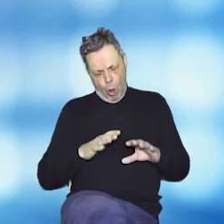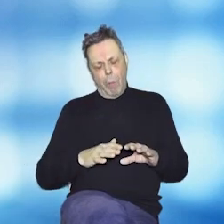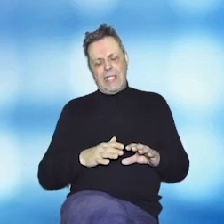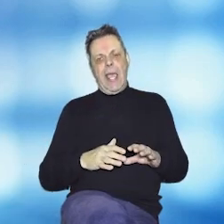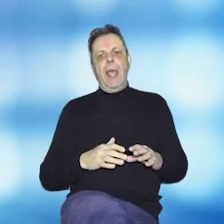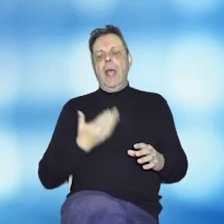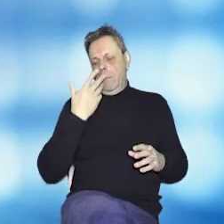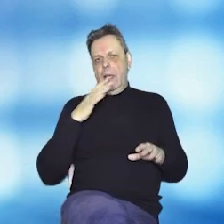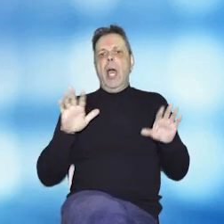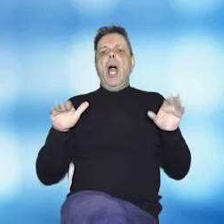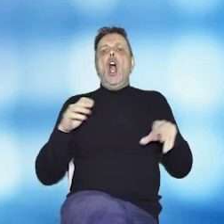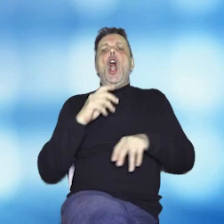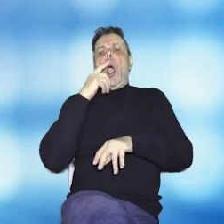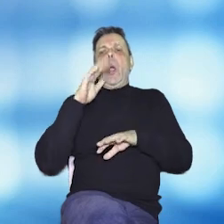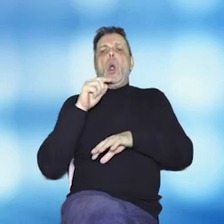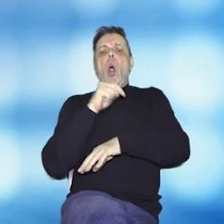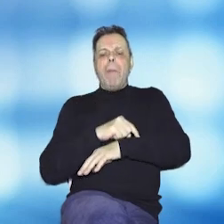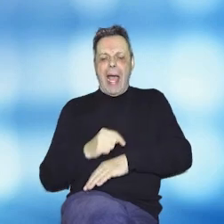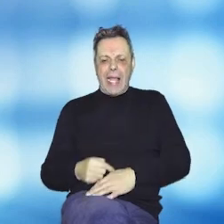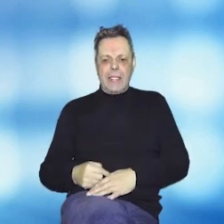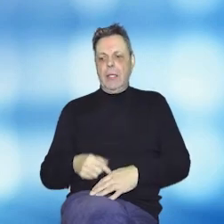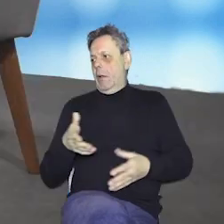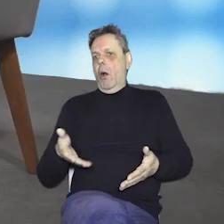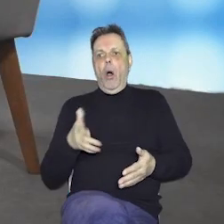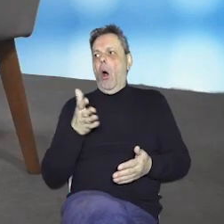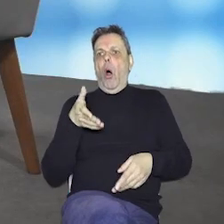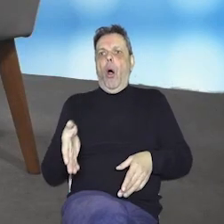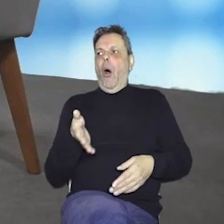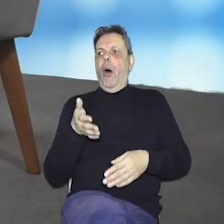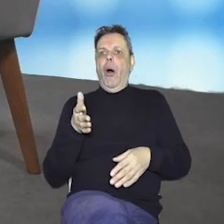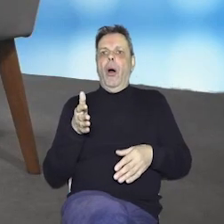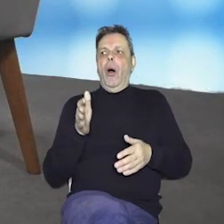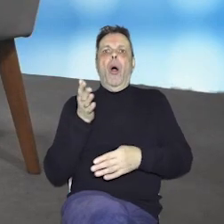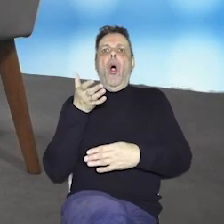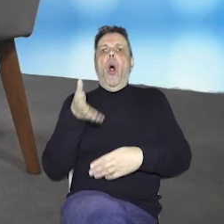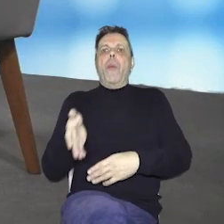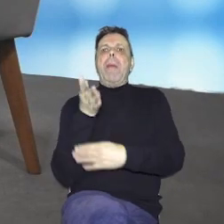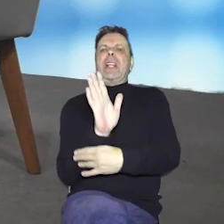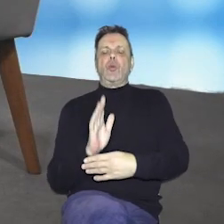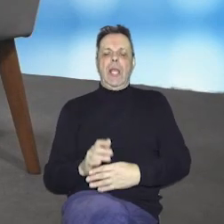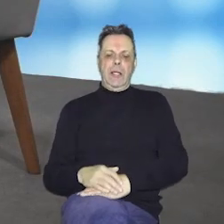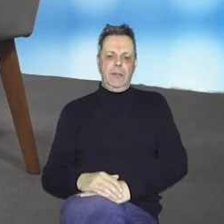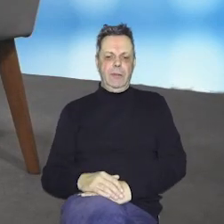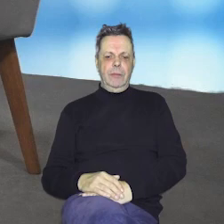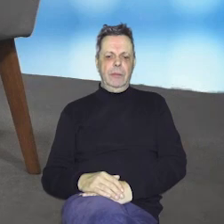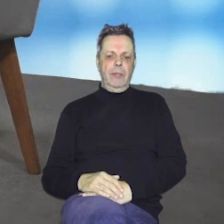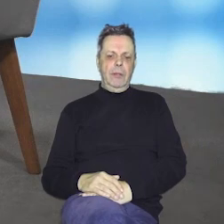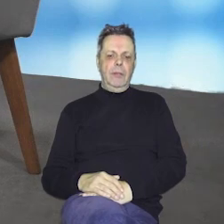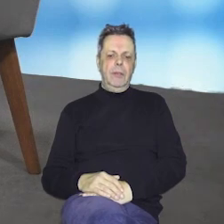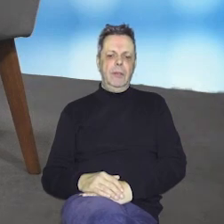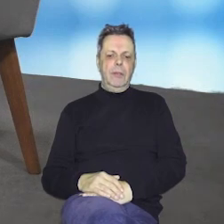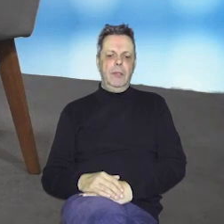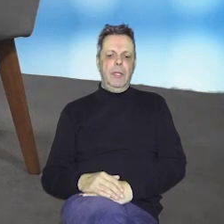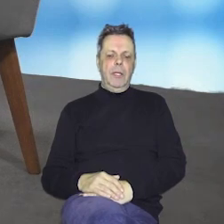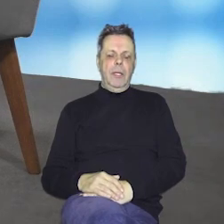zato što komarac malarića je prisutan u Hrvatskoj. Tako je. Da? Dakle, malarija je... Ali to je stvarno rijetkost ili... Pa